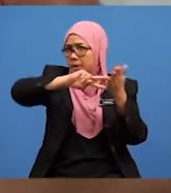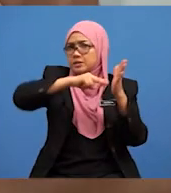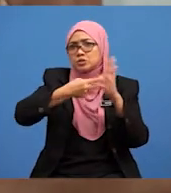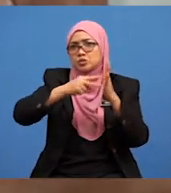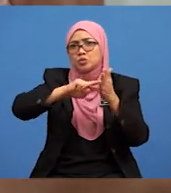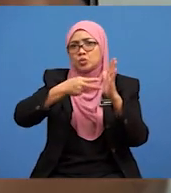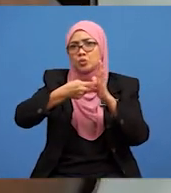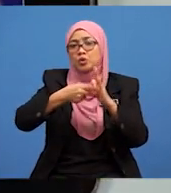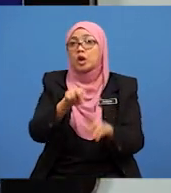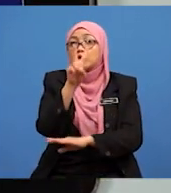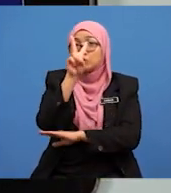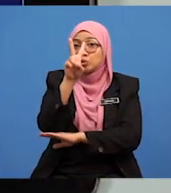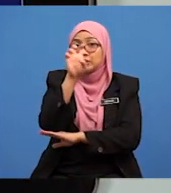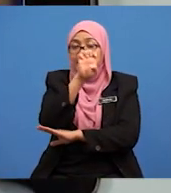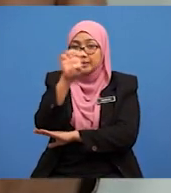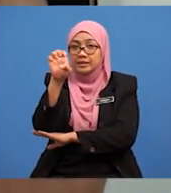petala pertama,